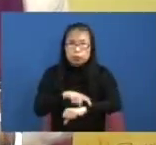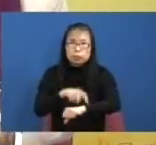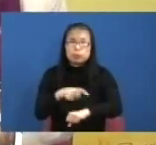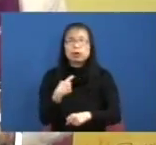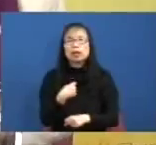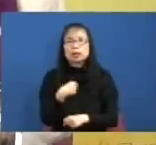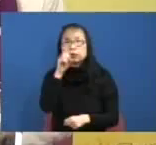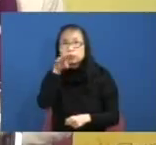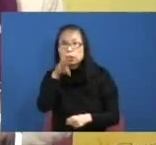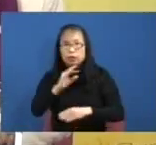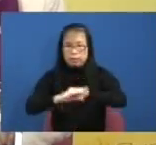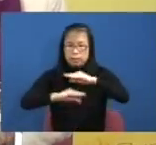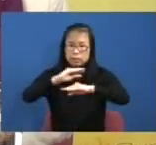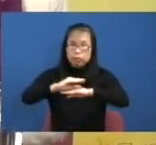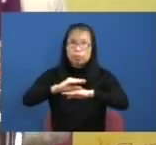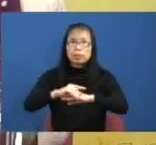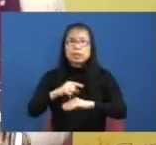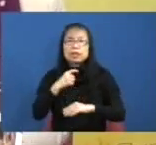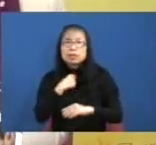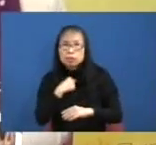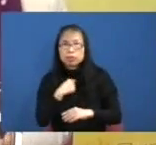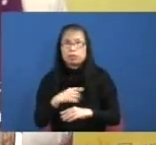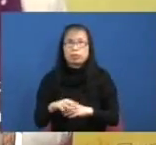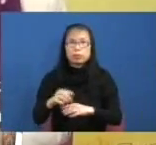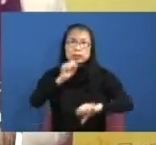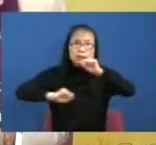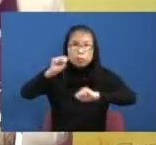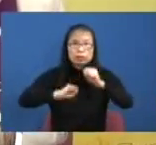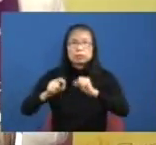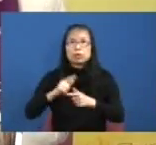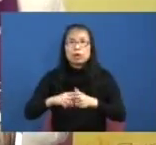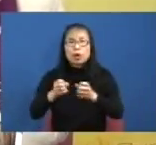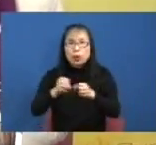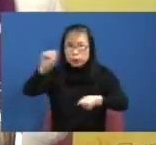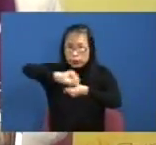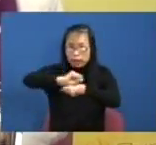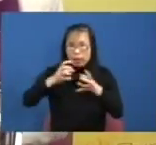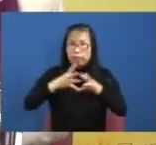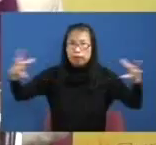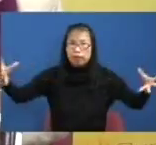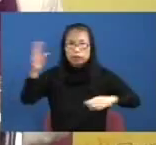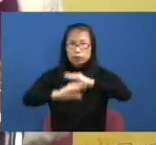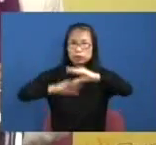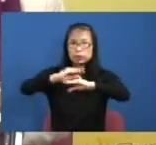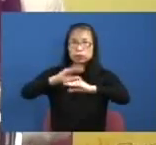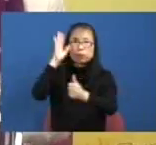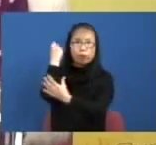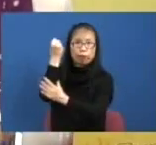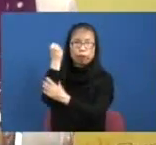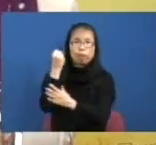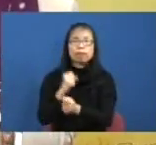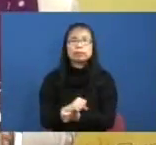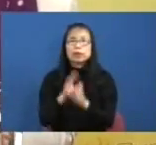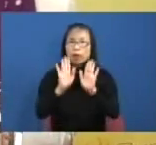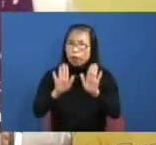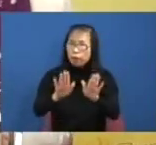應該係講嗰個建築物嗰度咧，會唔會有啲體育館咧係適合加大嗰、那個建築嘅防禦，即係起碼防核